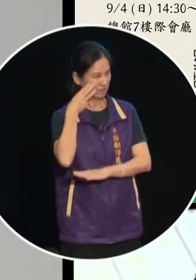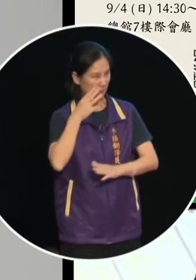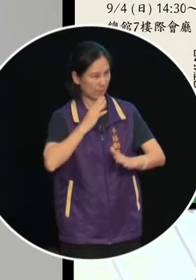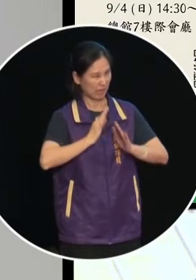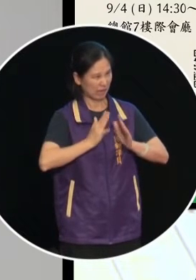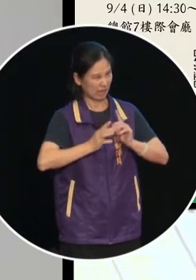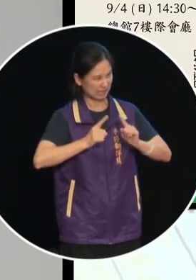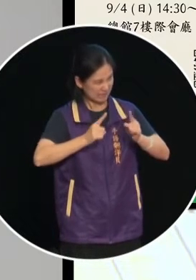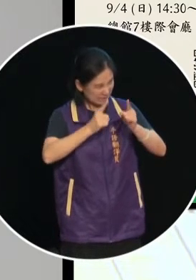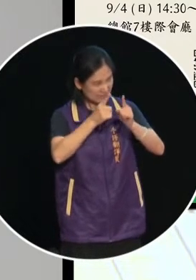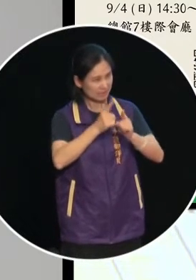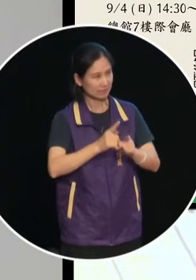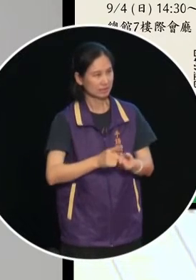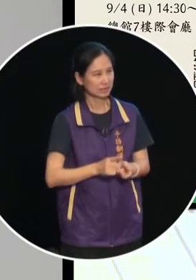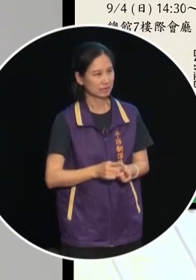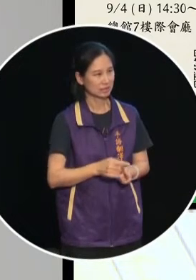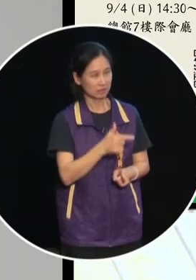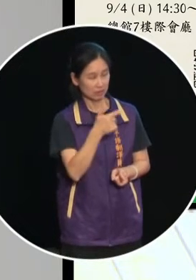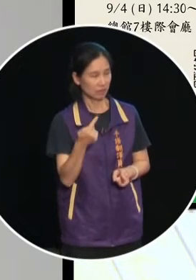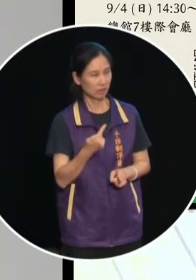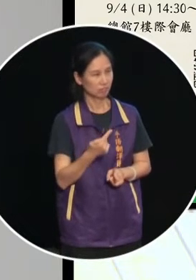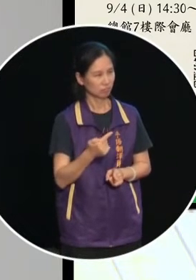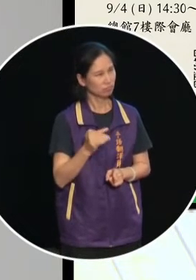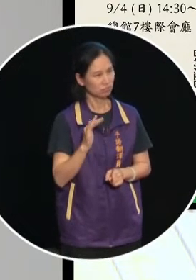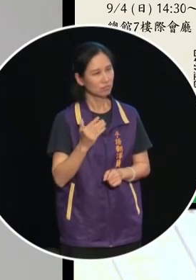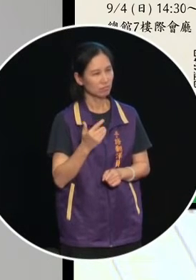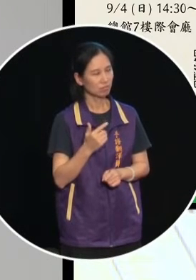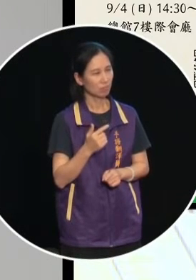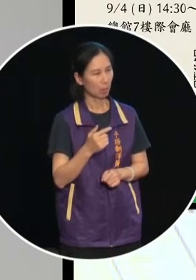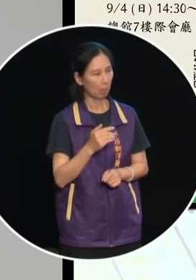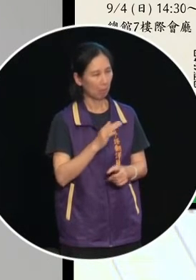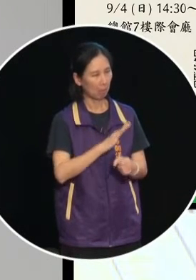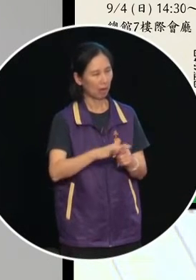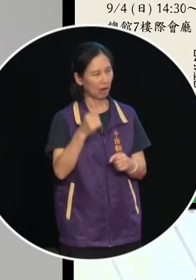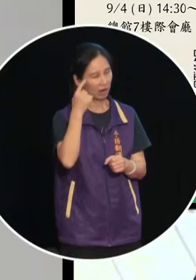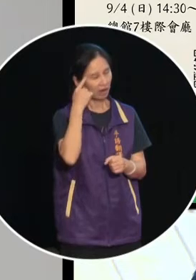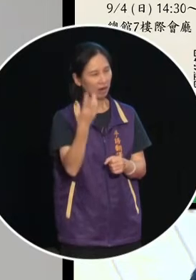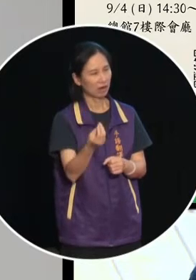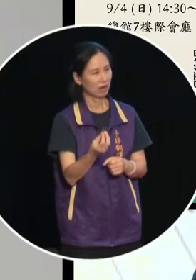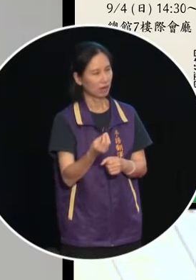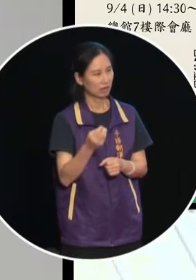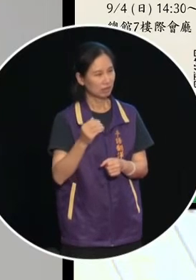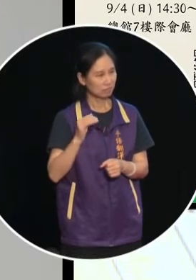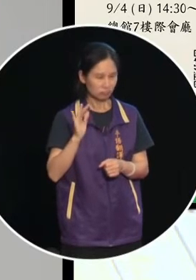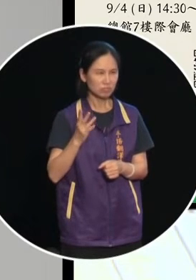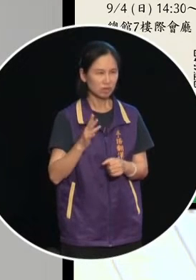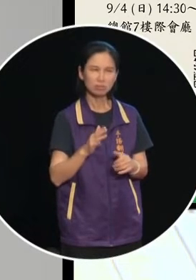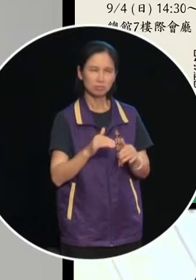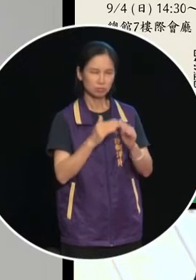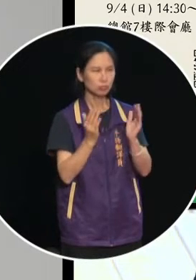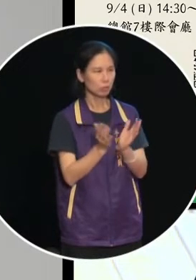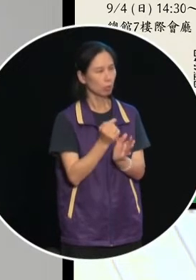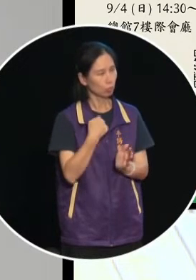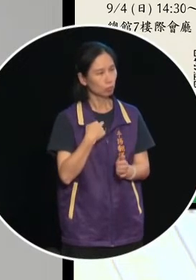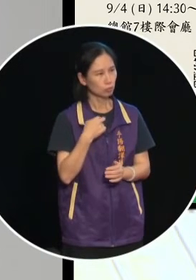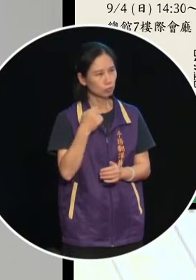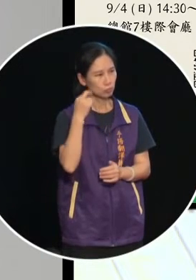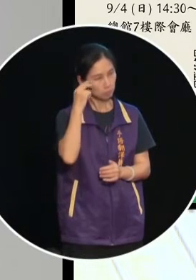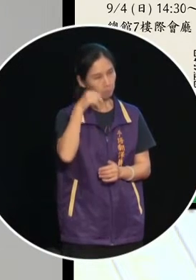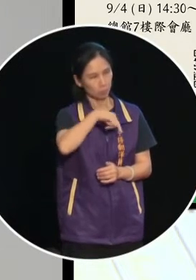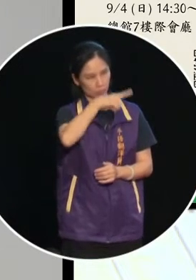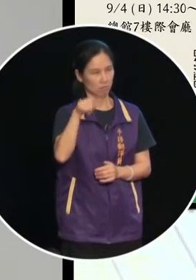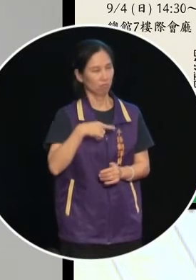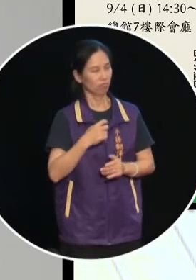等，的确是大家都可能这个部分是有一些不满意，但是还是整体来说我觉得很健康。因